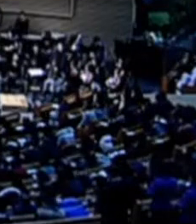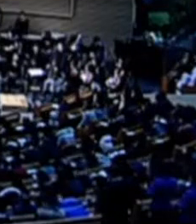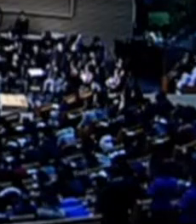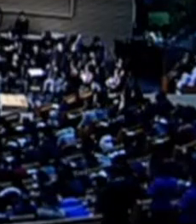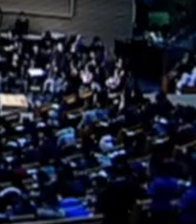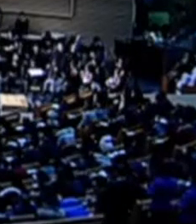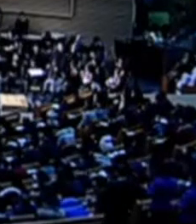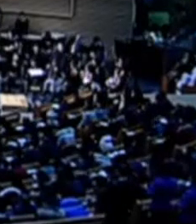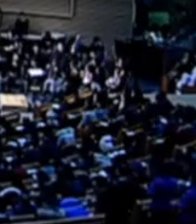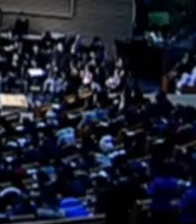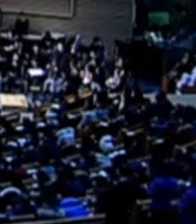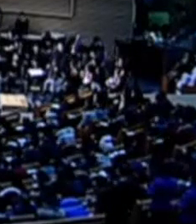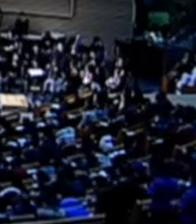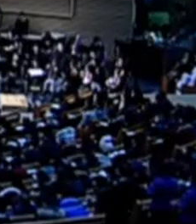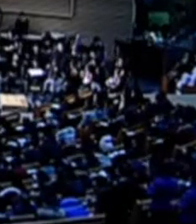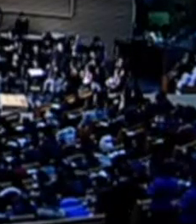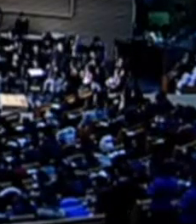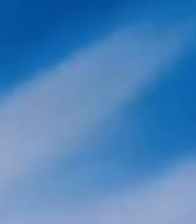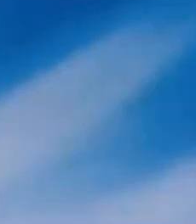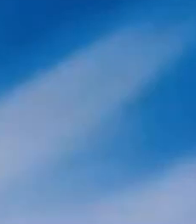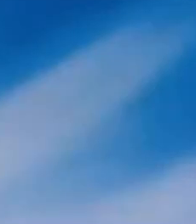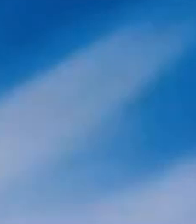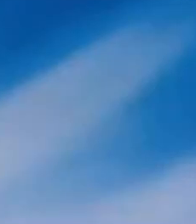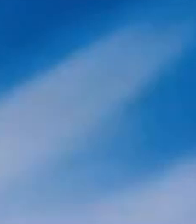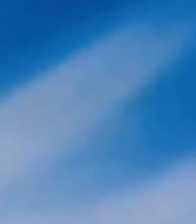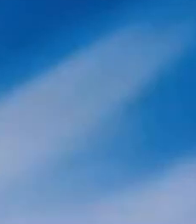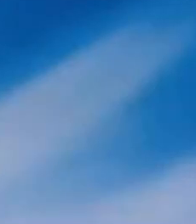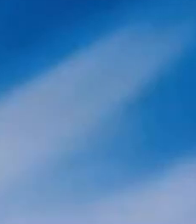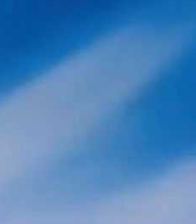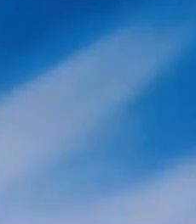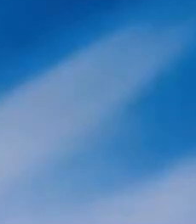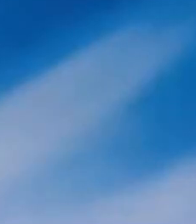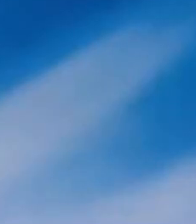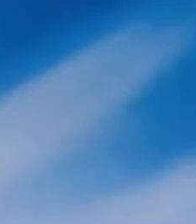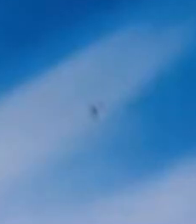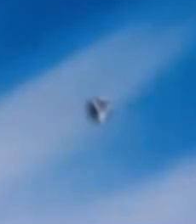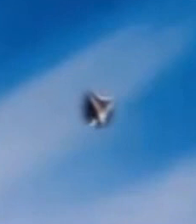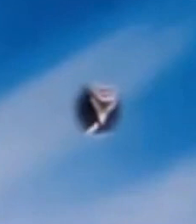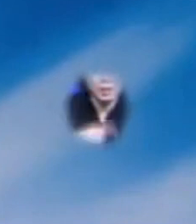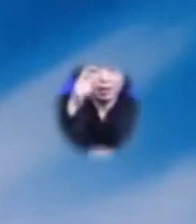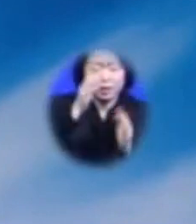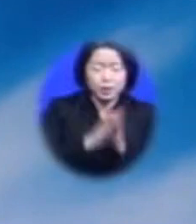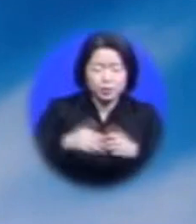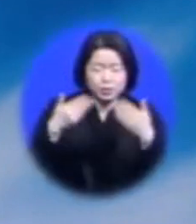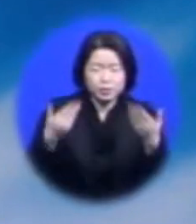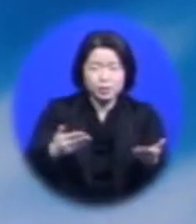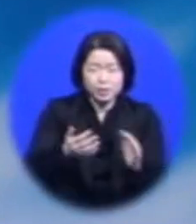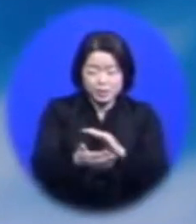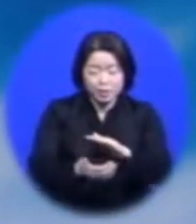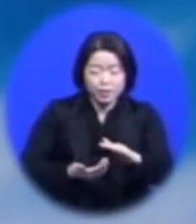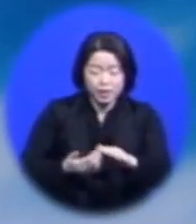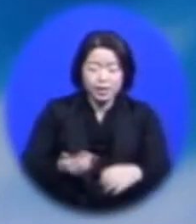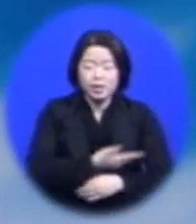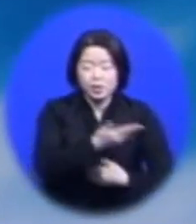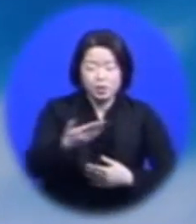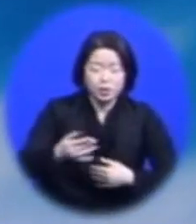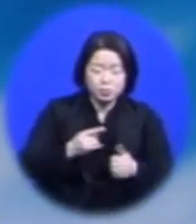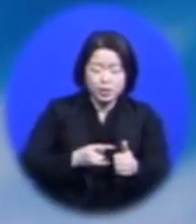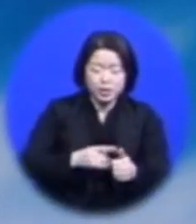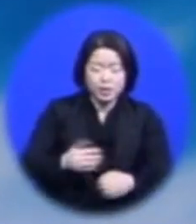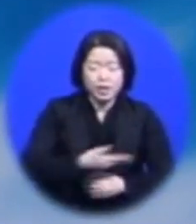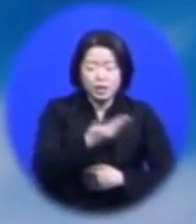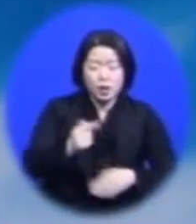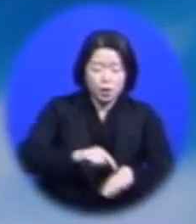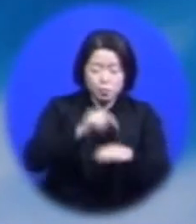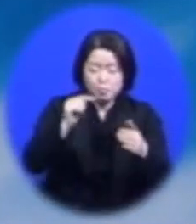나의 하나님 감사합니다. 이 시간에 제가 기도하기 전에 여러분에게 여러분의